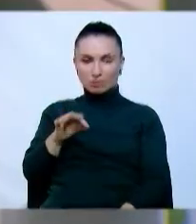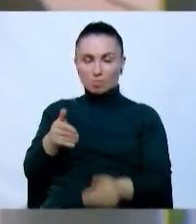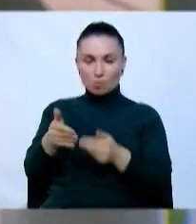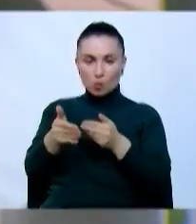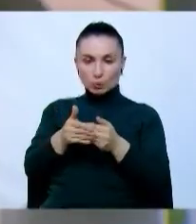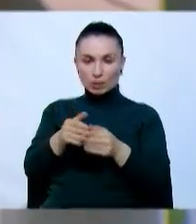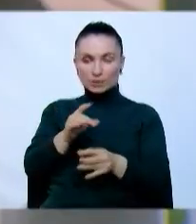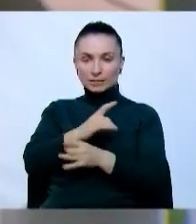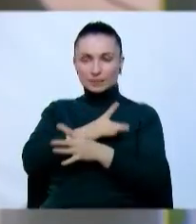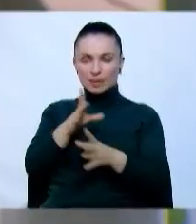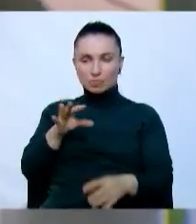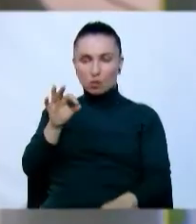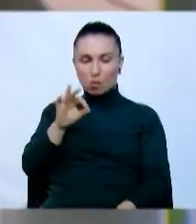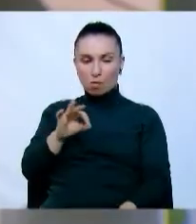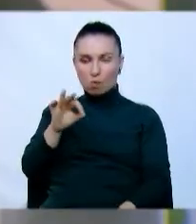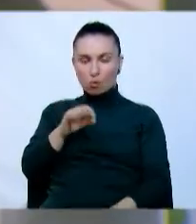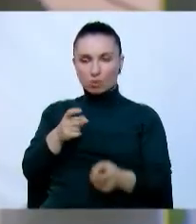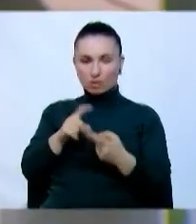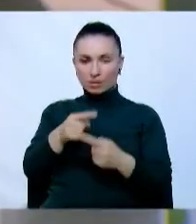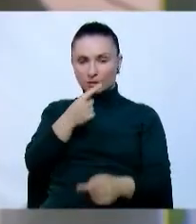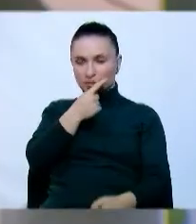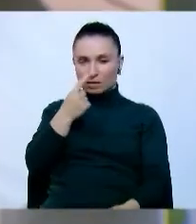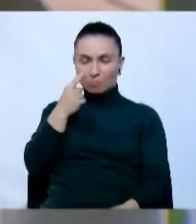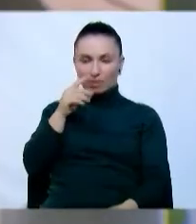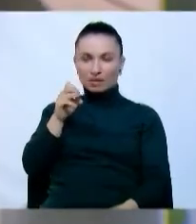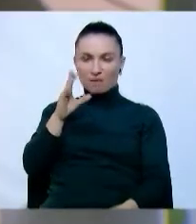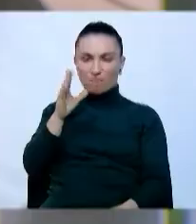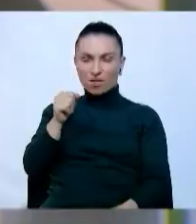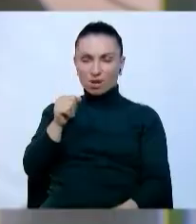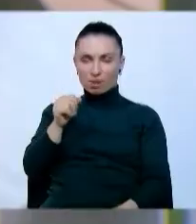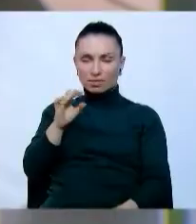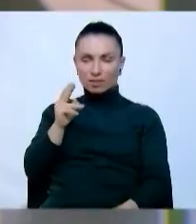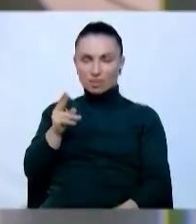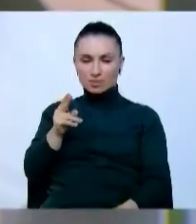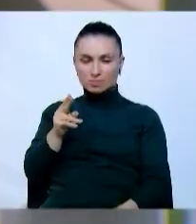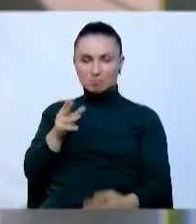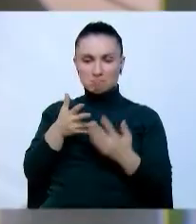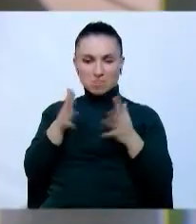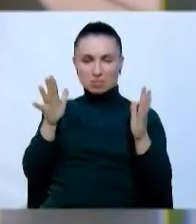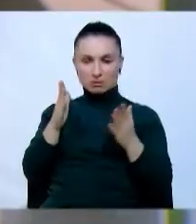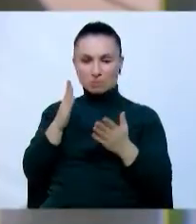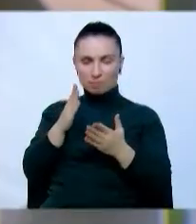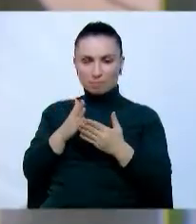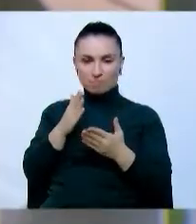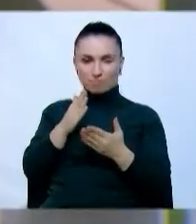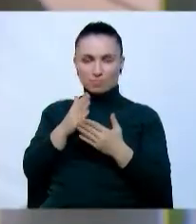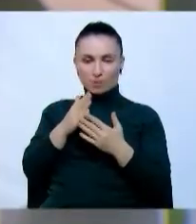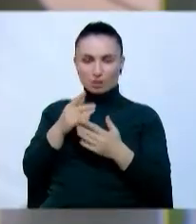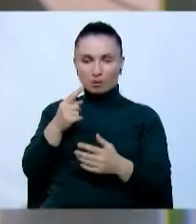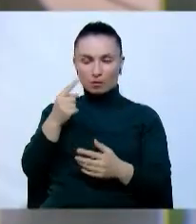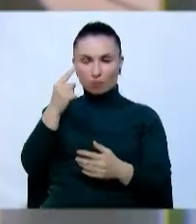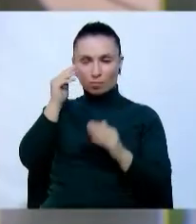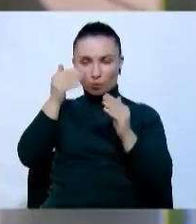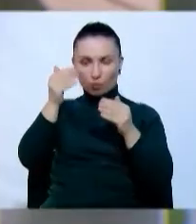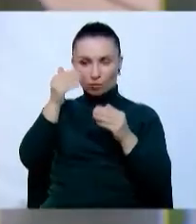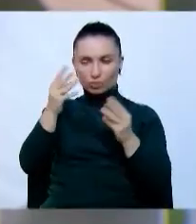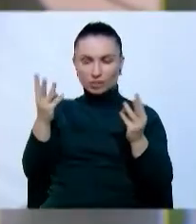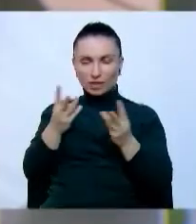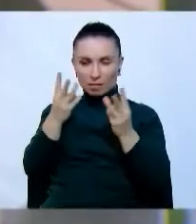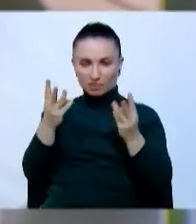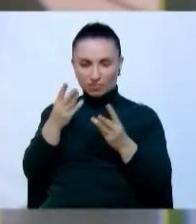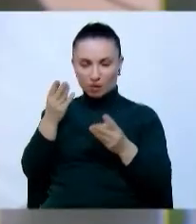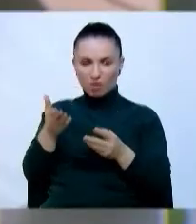მოახლოებულ დღესასწაულებთან დაკავშირებით თვალის ტრავმატიზმის რისკი ზოგადად ძალიან მაღალია ხოლმე. არის ქუთუთოების დაზიანება,